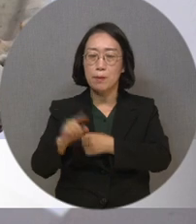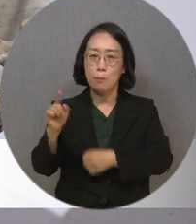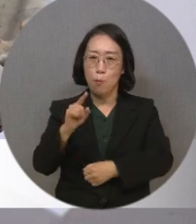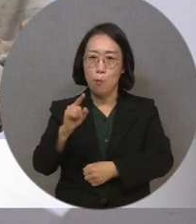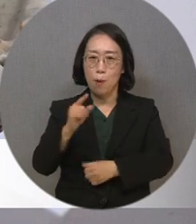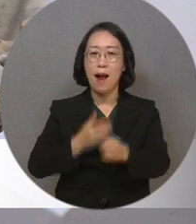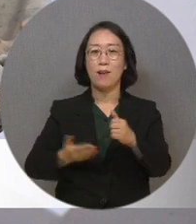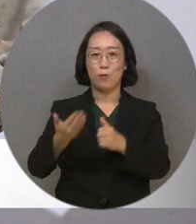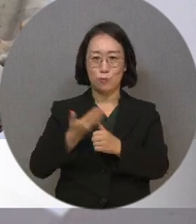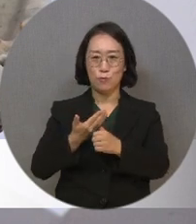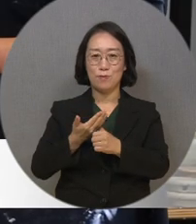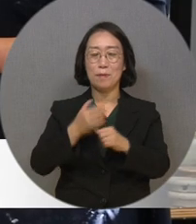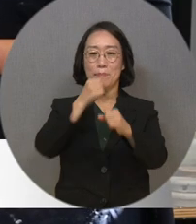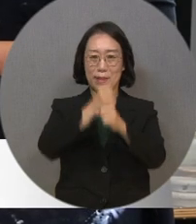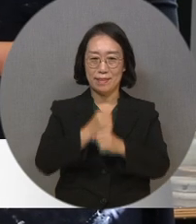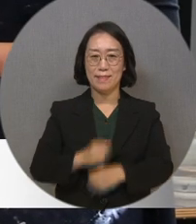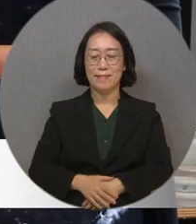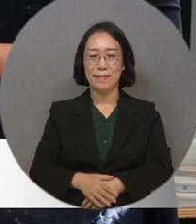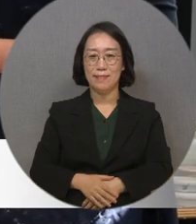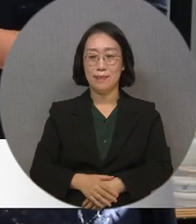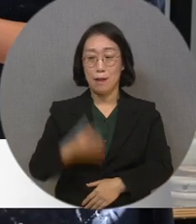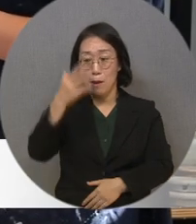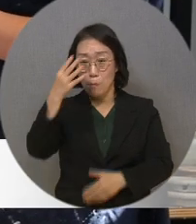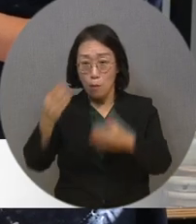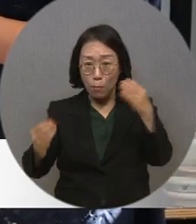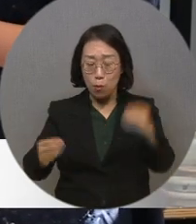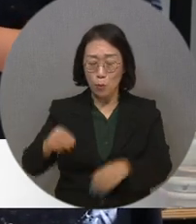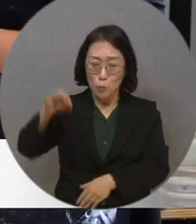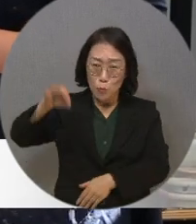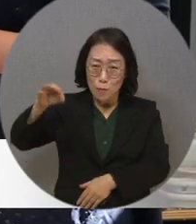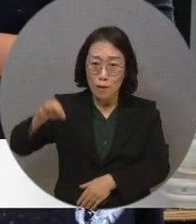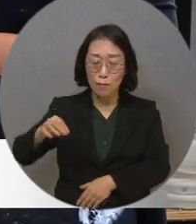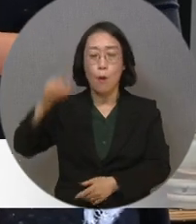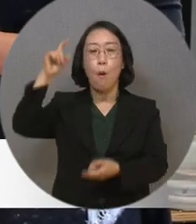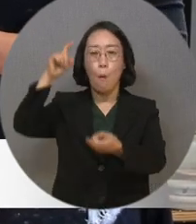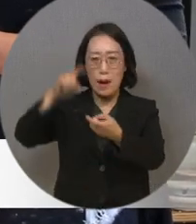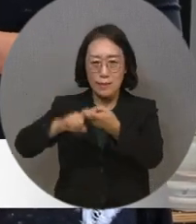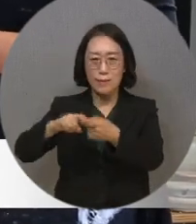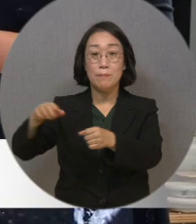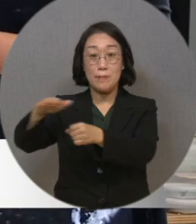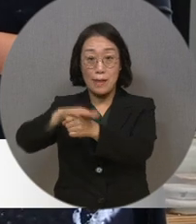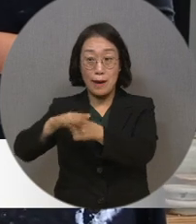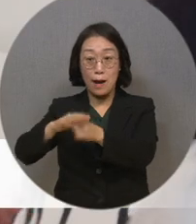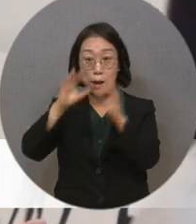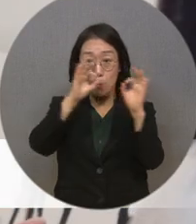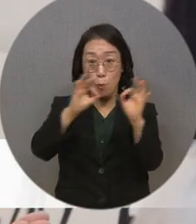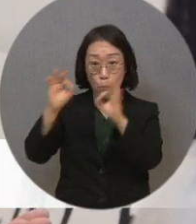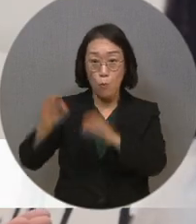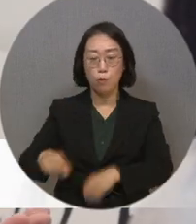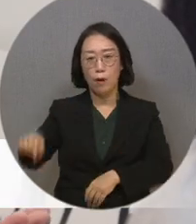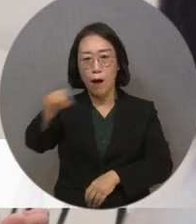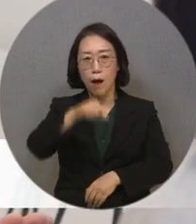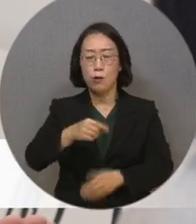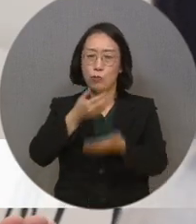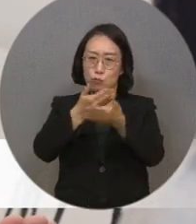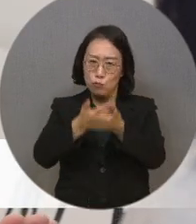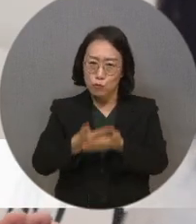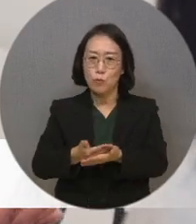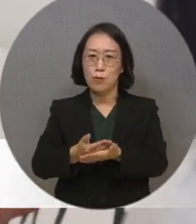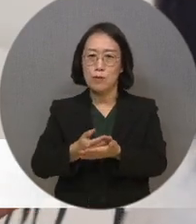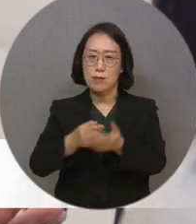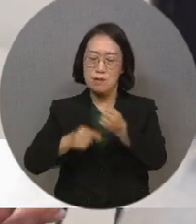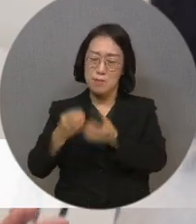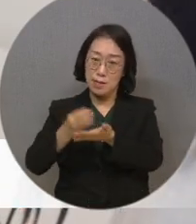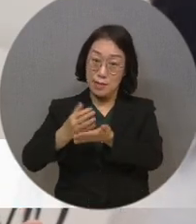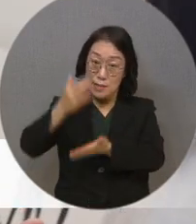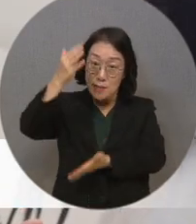부여합니다. 주변의 소소한 것들에 애정과 관심을 가지고 바라봐 그 안의 가치와 의미를